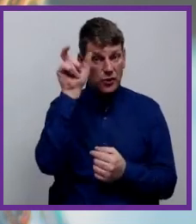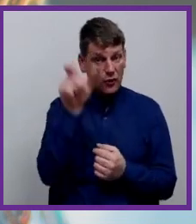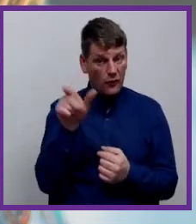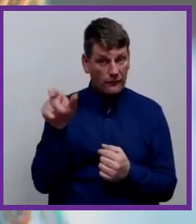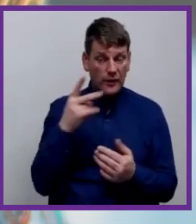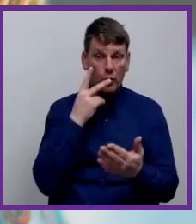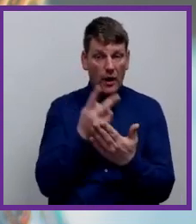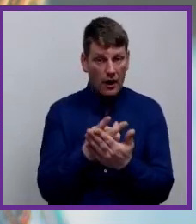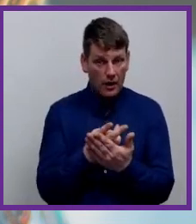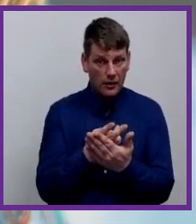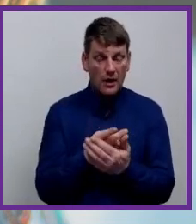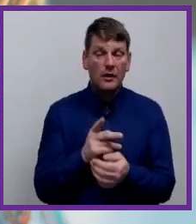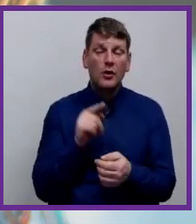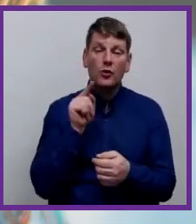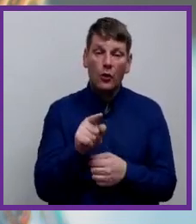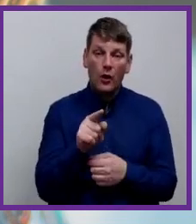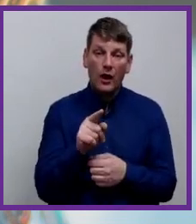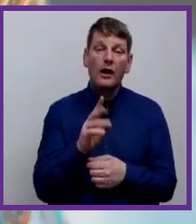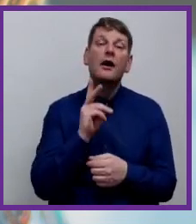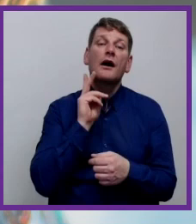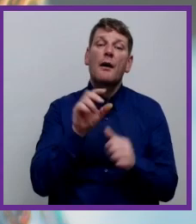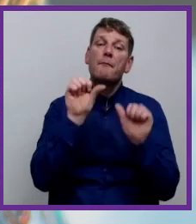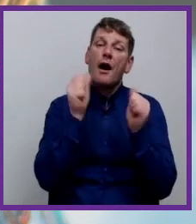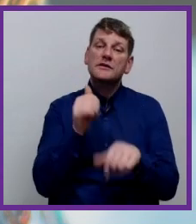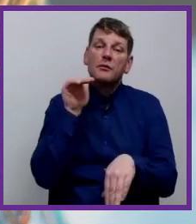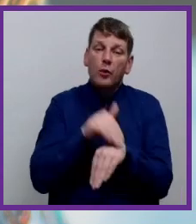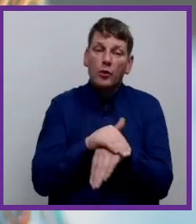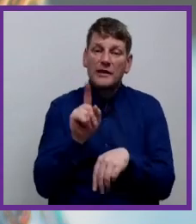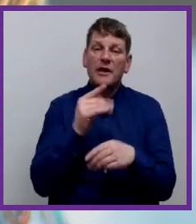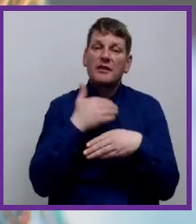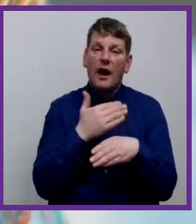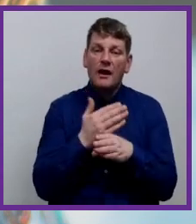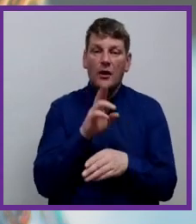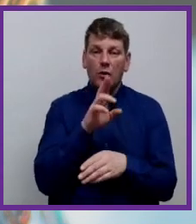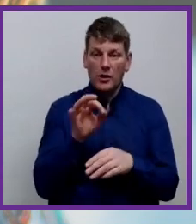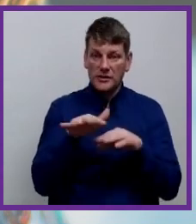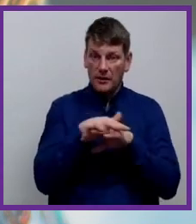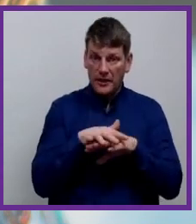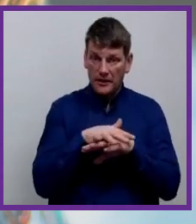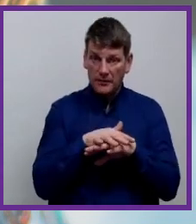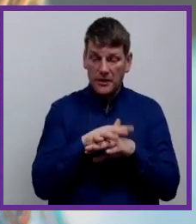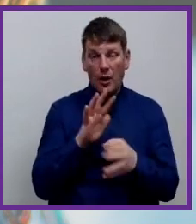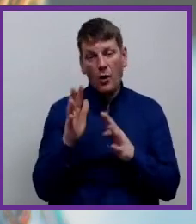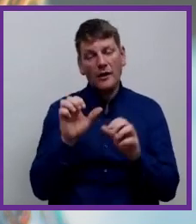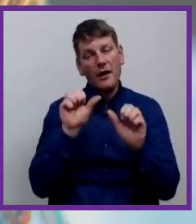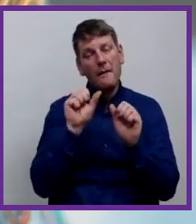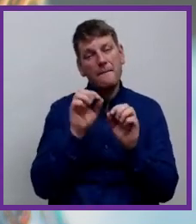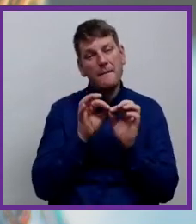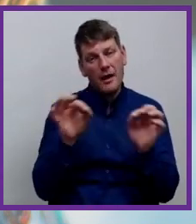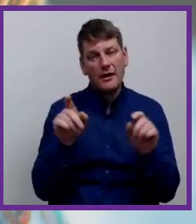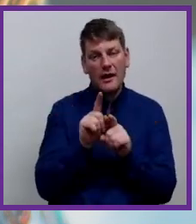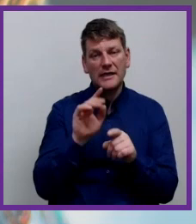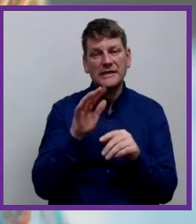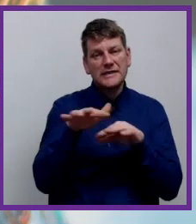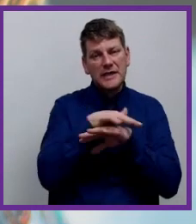norāda to, ka māksla būtībā ir daļa no sabiedrības un kaut kādā mērā arī sabiedrības spogulis.